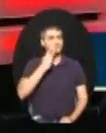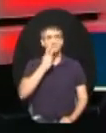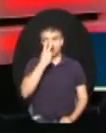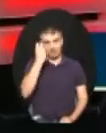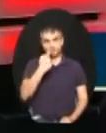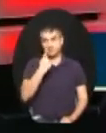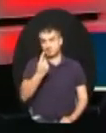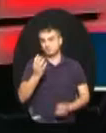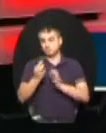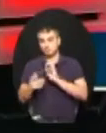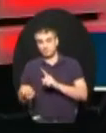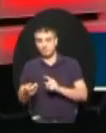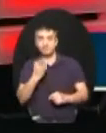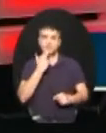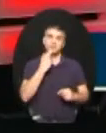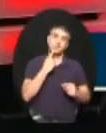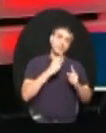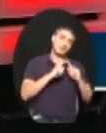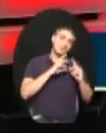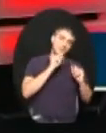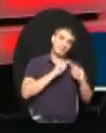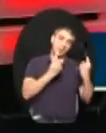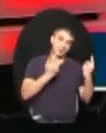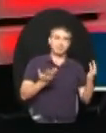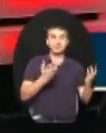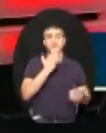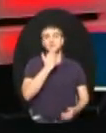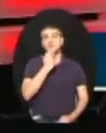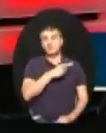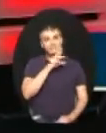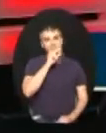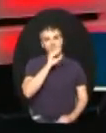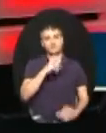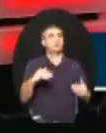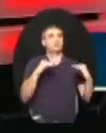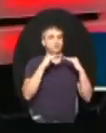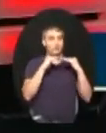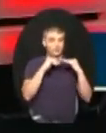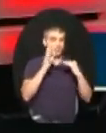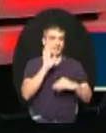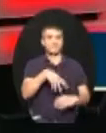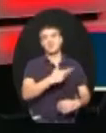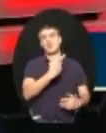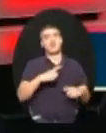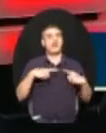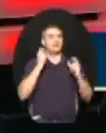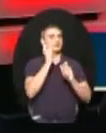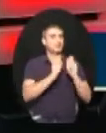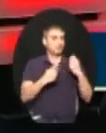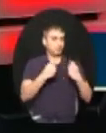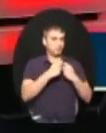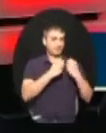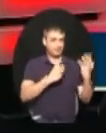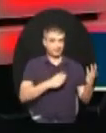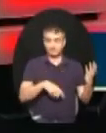אומרים דברים מסוימים ובעברית אומרים דברים אחרים, כלומר בעברית מדברים על שוויון ועל חיים אזרחיים